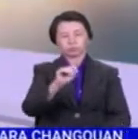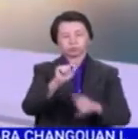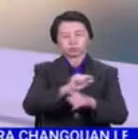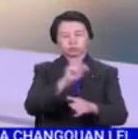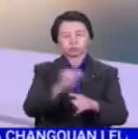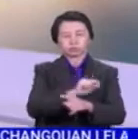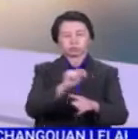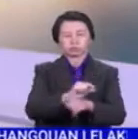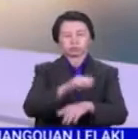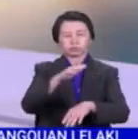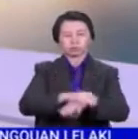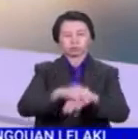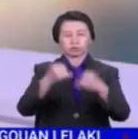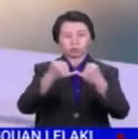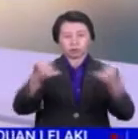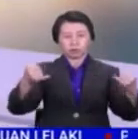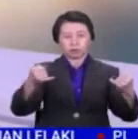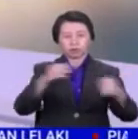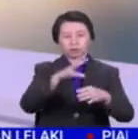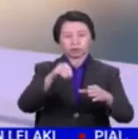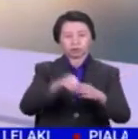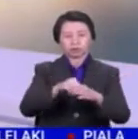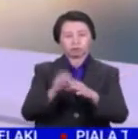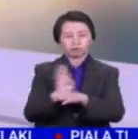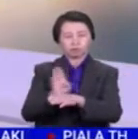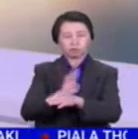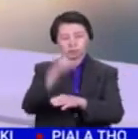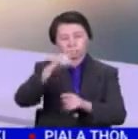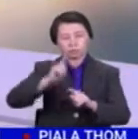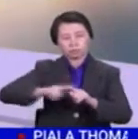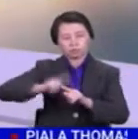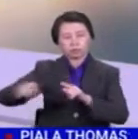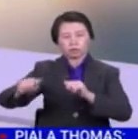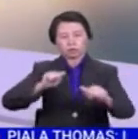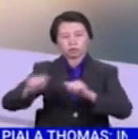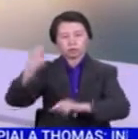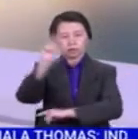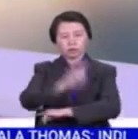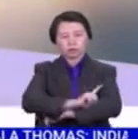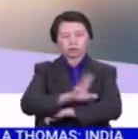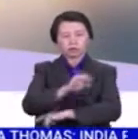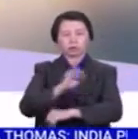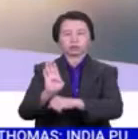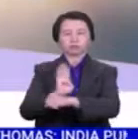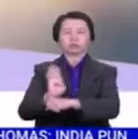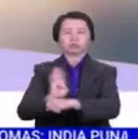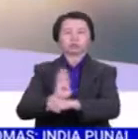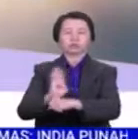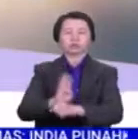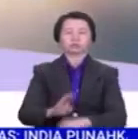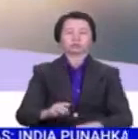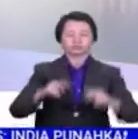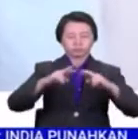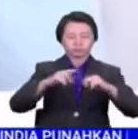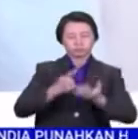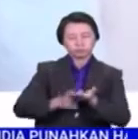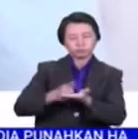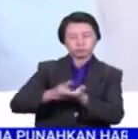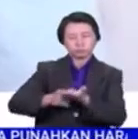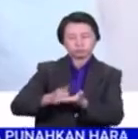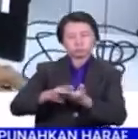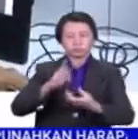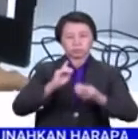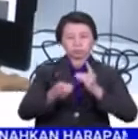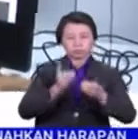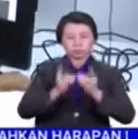menggunakan platform dalam talian termasuk para usahawan untuk pelbagai aktiviti harian dan perniagaan. Menurut perunding keusahawanan